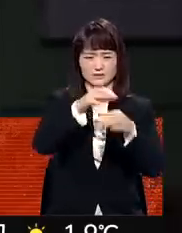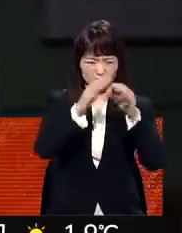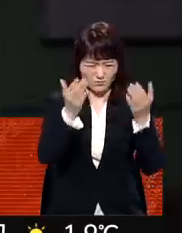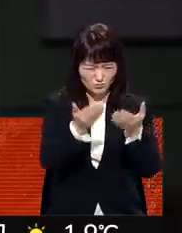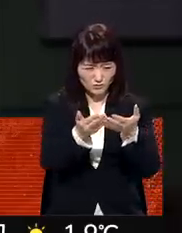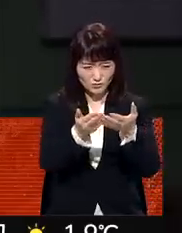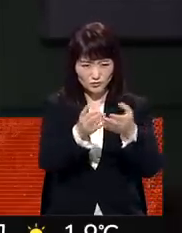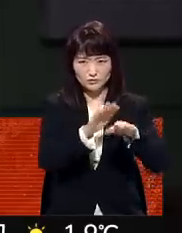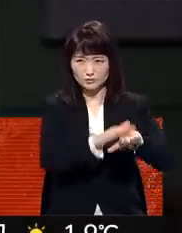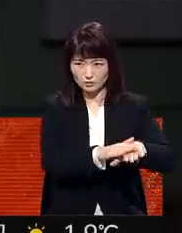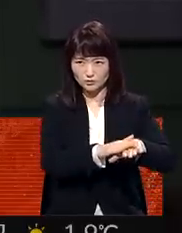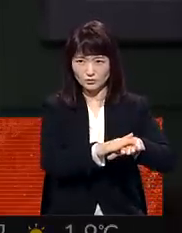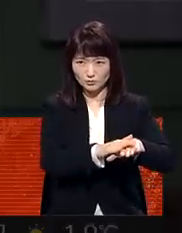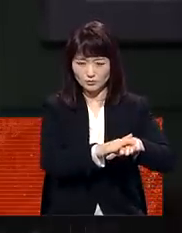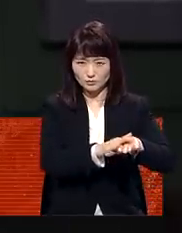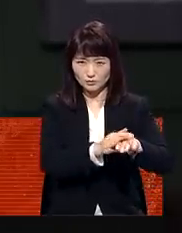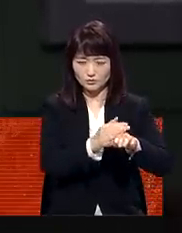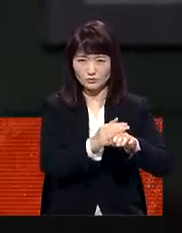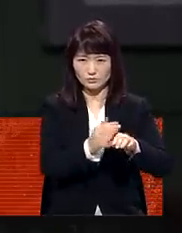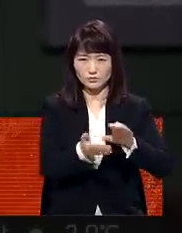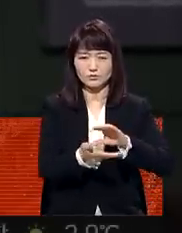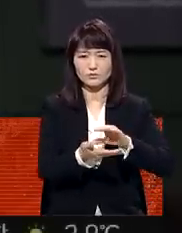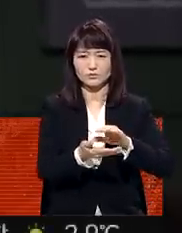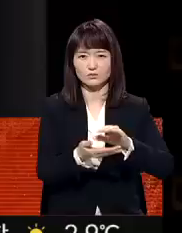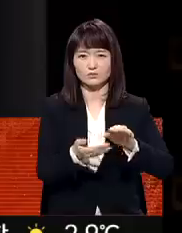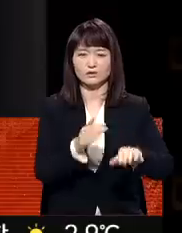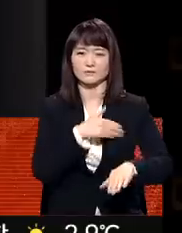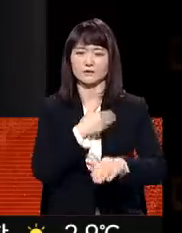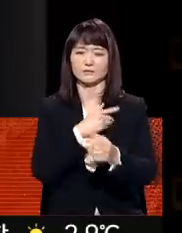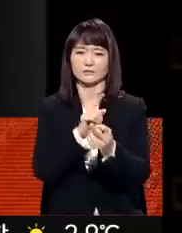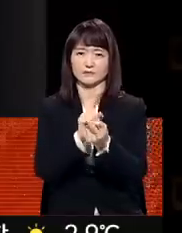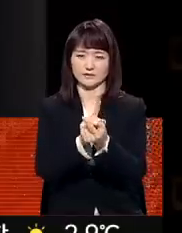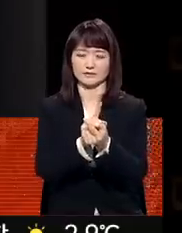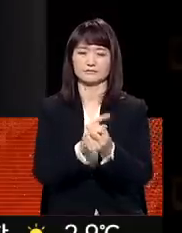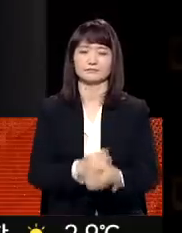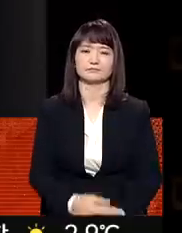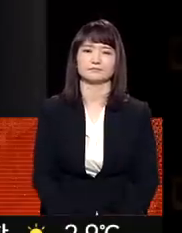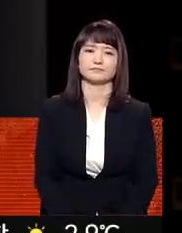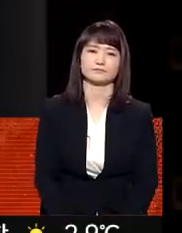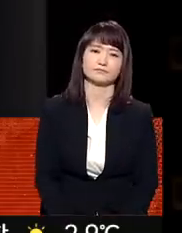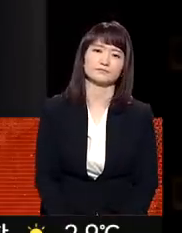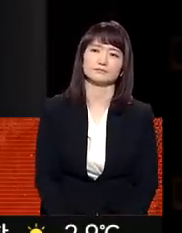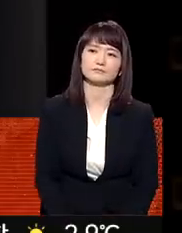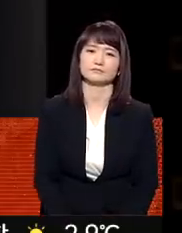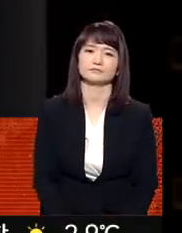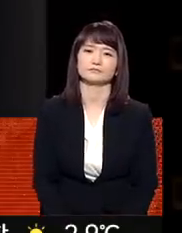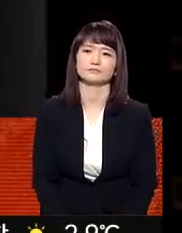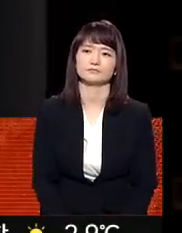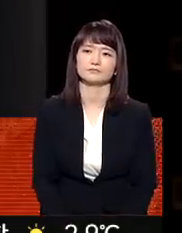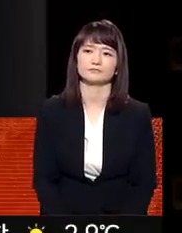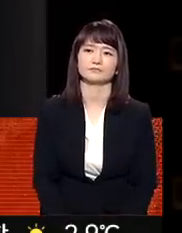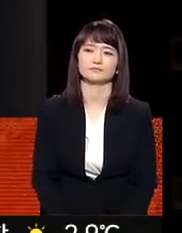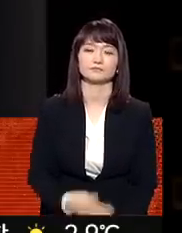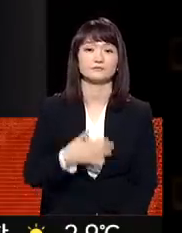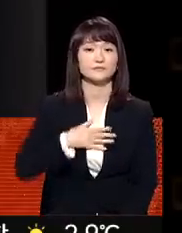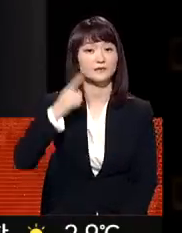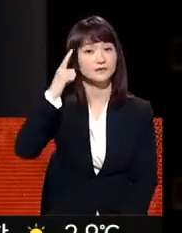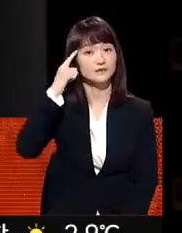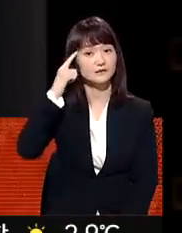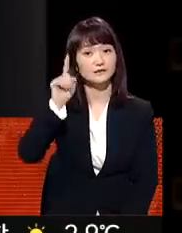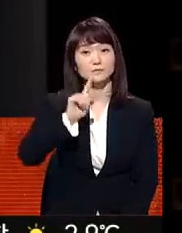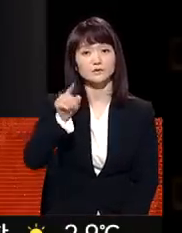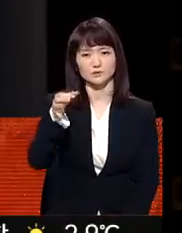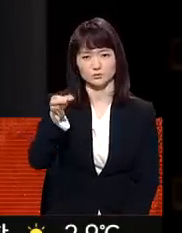다 놓고 가든가라고 말씀해 주셨습니다 박 변호사님 뭐 짧게 마지막으로 일단 저는 이거라고 봅니다 중요한